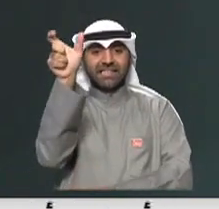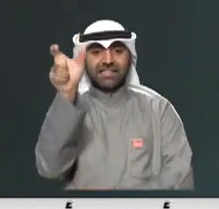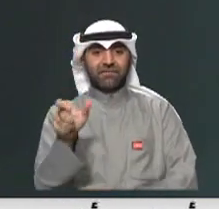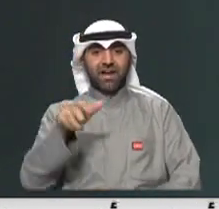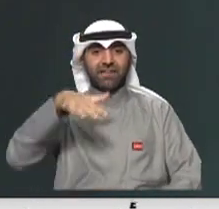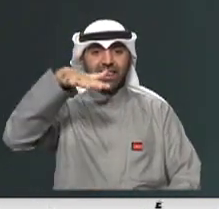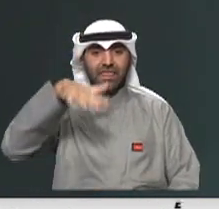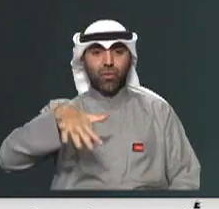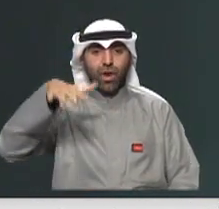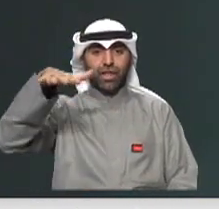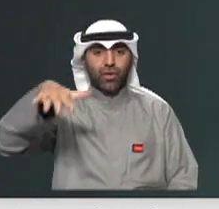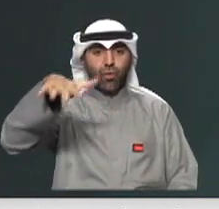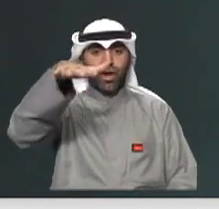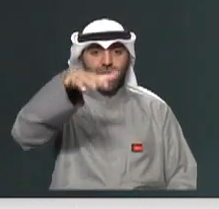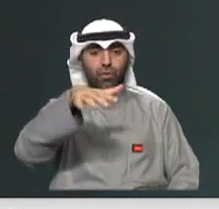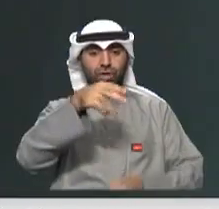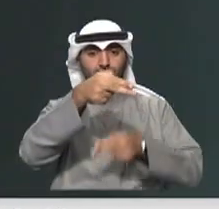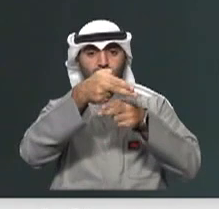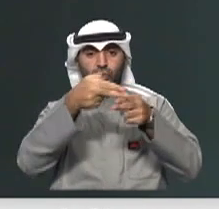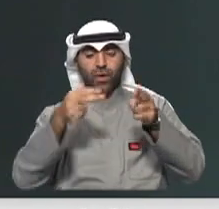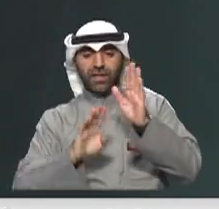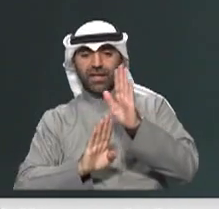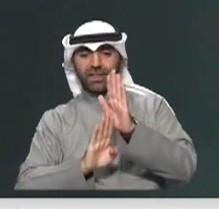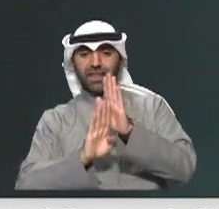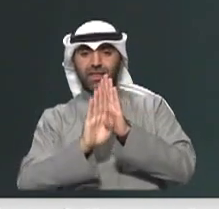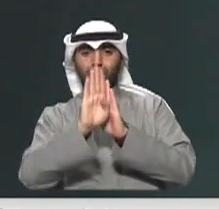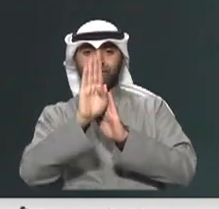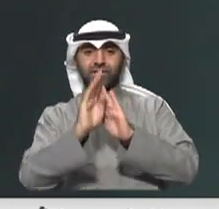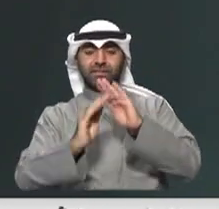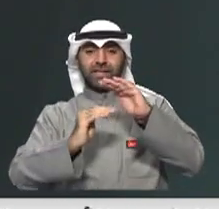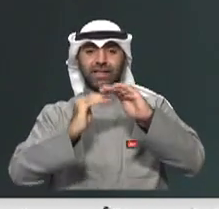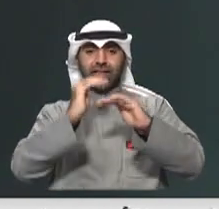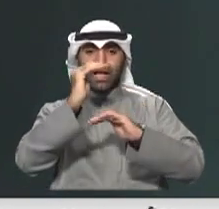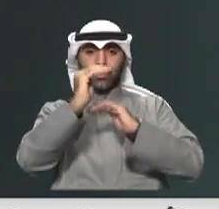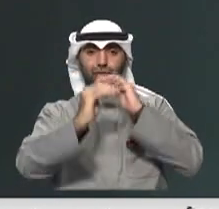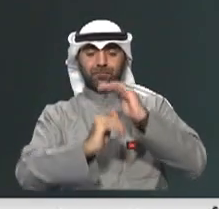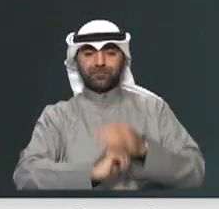الغالي الشيخ ناصر صباح الأحمد صباح طيب الله ثراه،